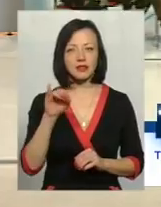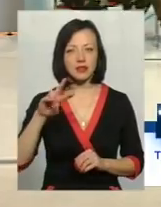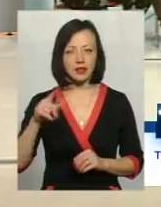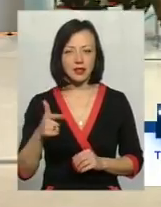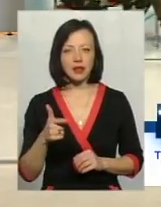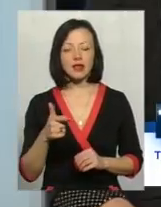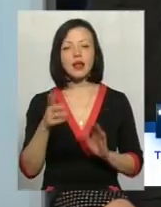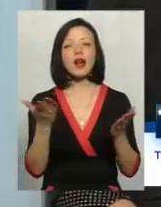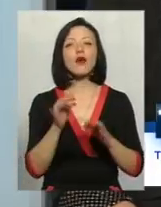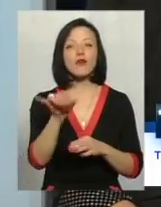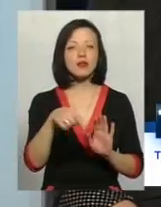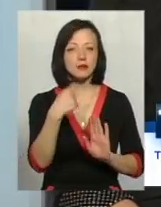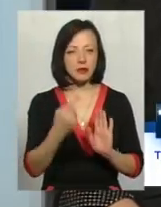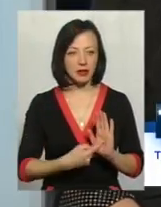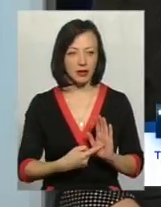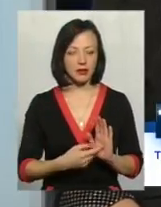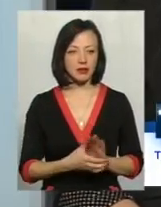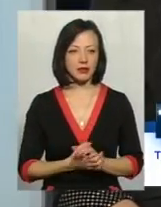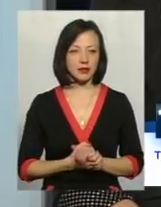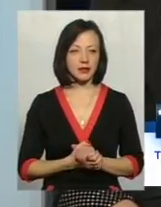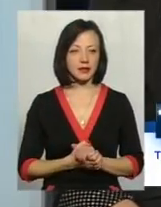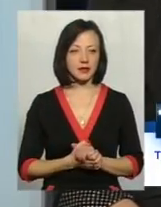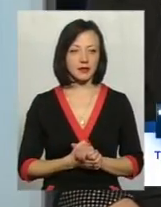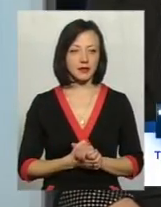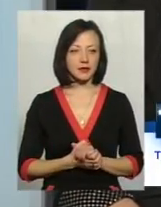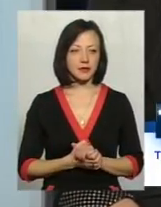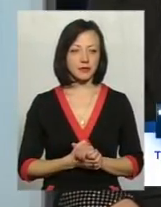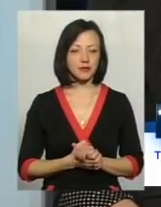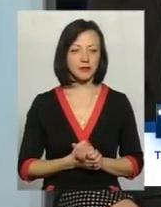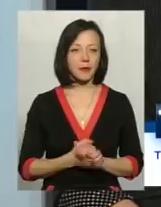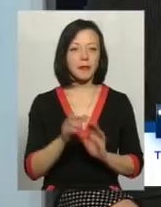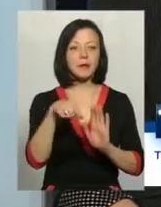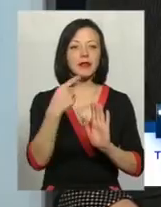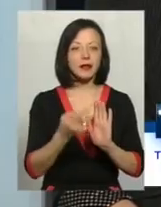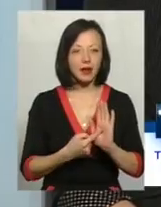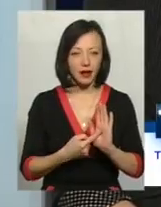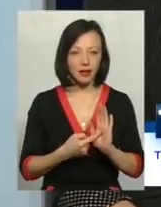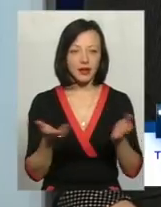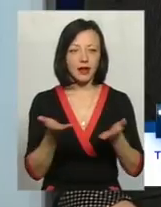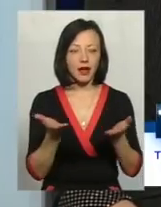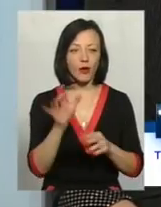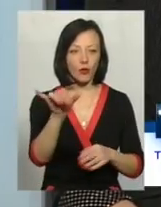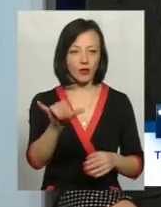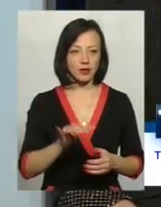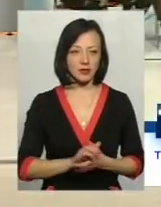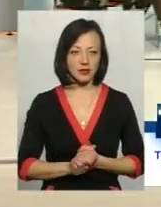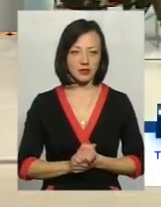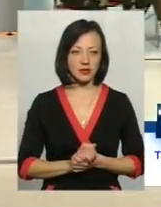Василь. Пане Василь, яке у вас питання? Скажіть, будь ласка. Що? Яке у вас